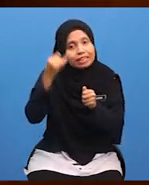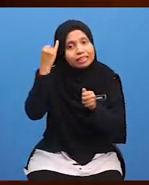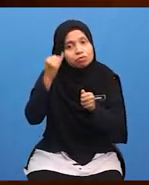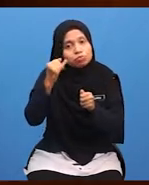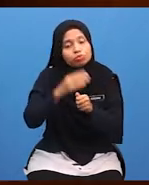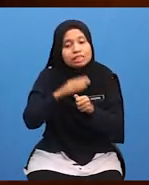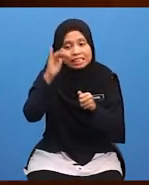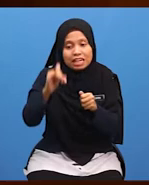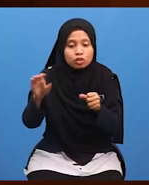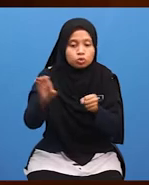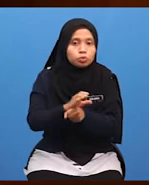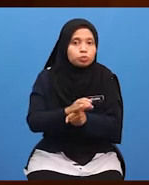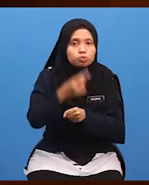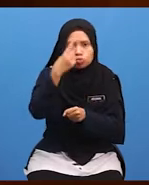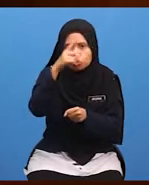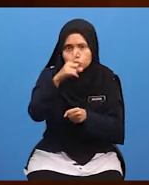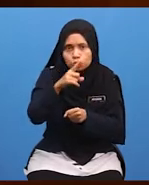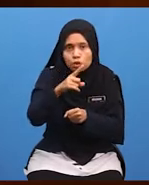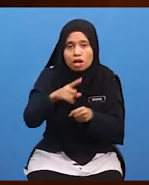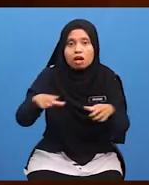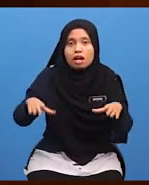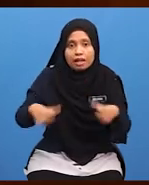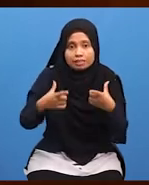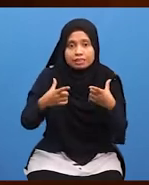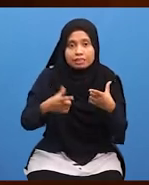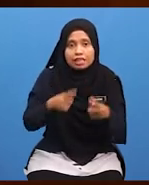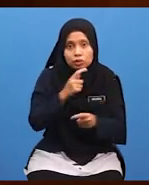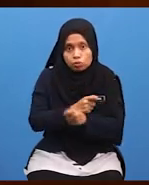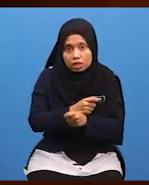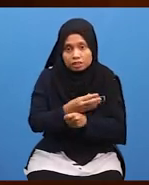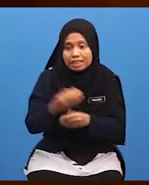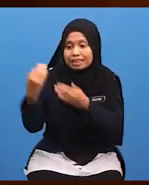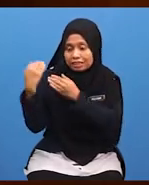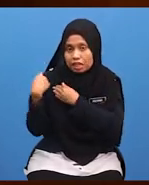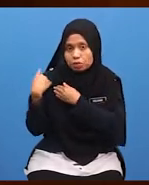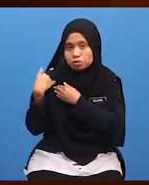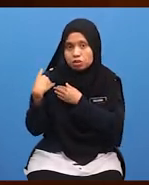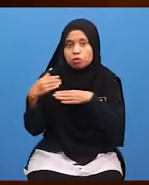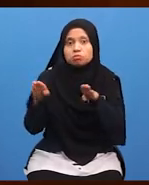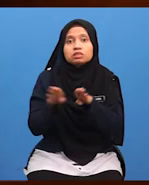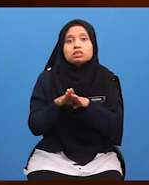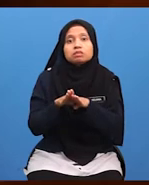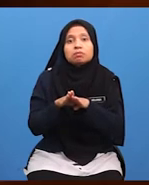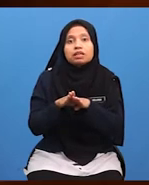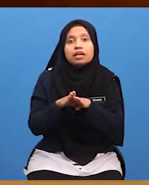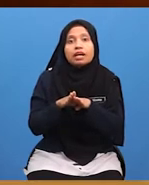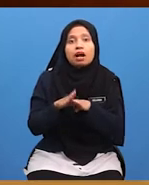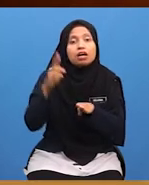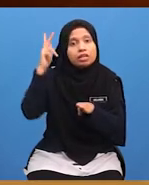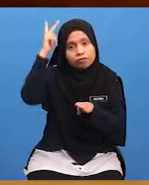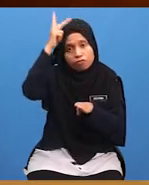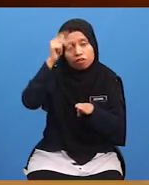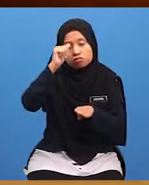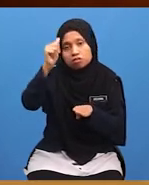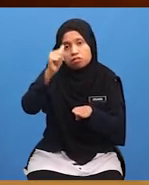yang cukup untuk melaksanakan tugas dan tanggungjawab sebagai khalifah Allah di muka bumi ini.